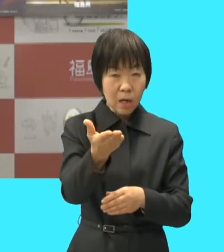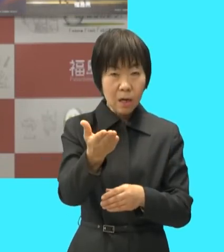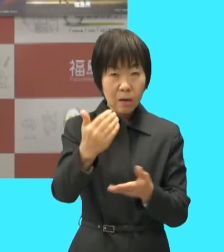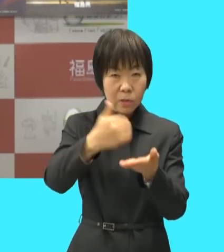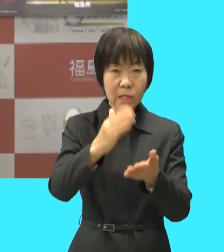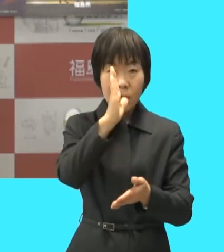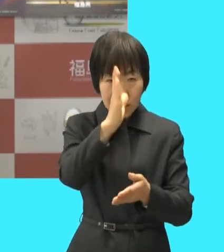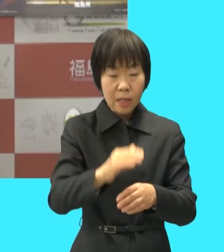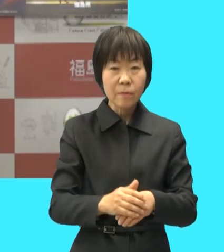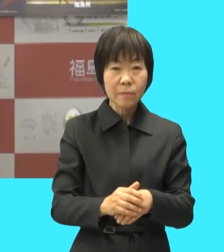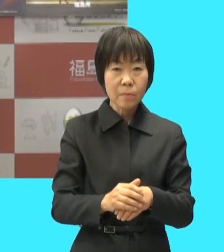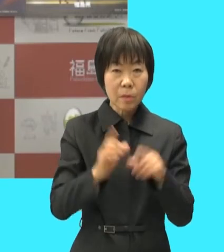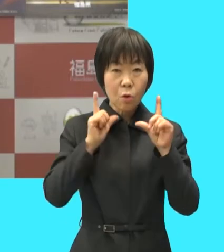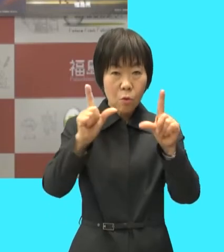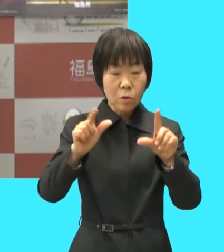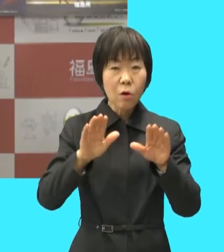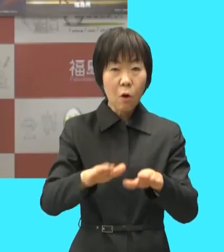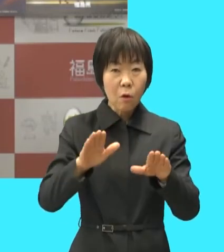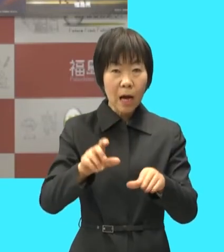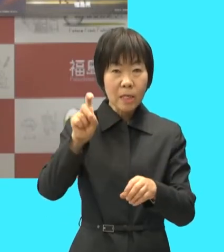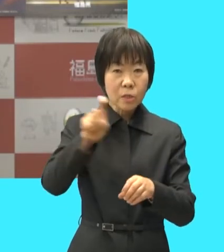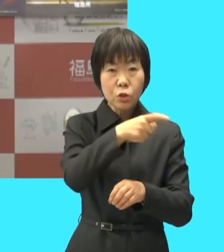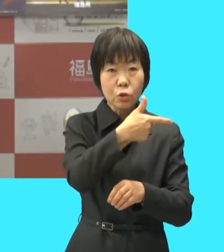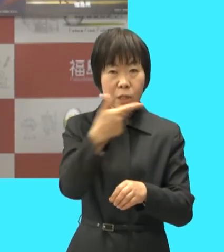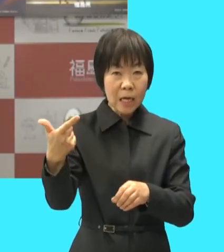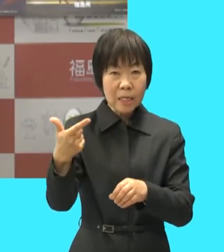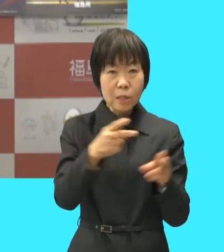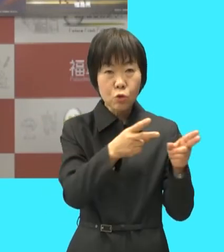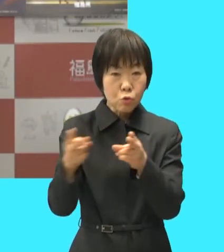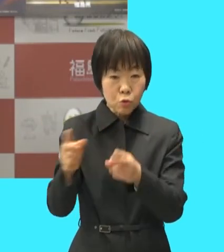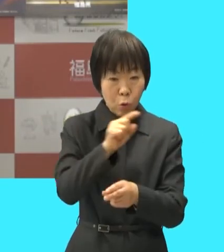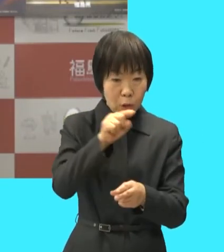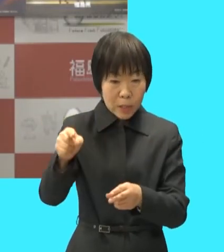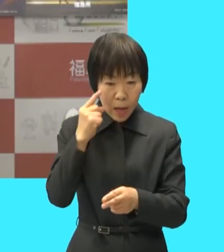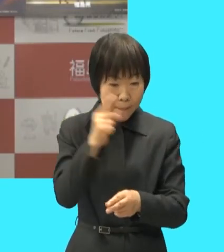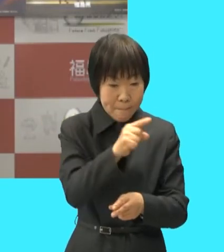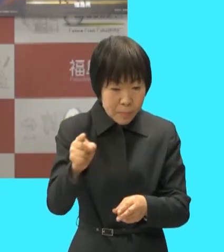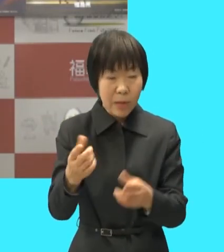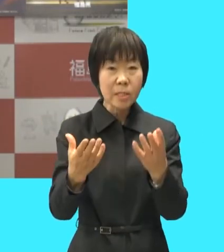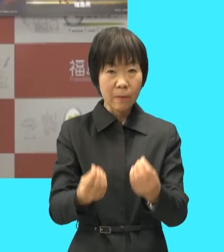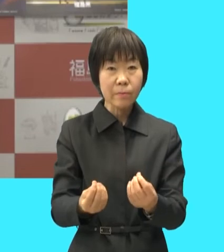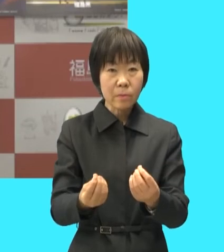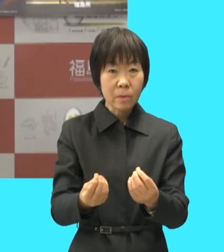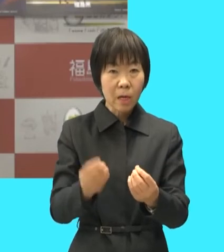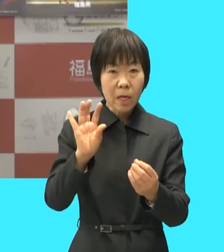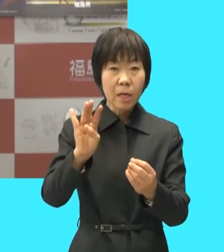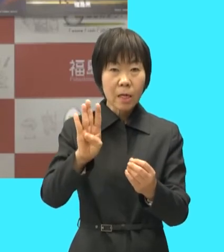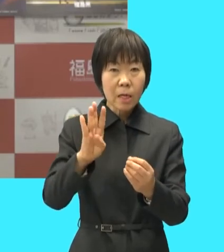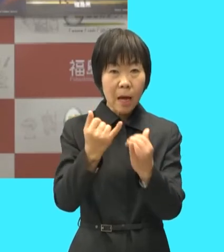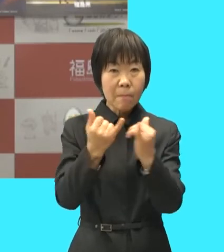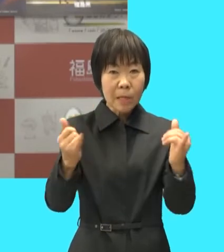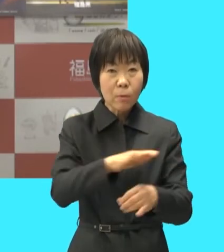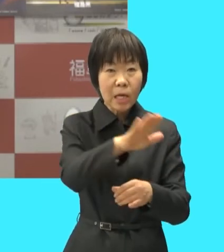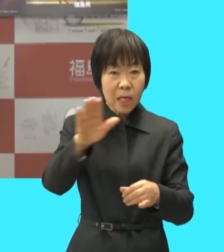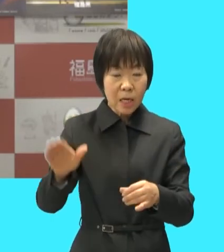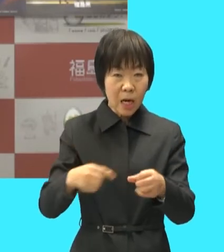お聞かせください。 今回重大ニュースそれぞれ拝見をさせていただいております。県民の皆さんがこ